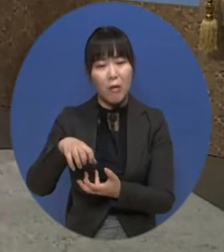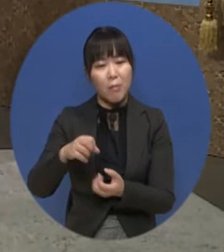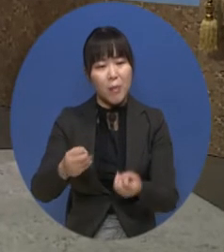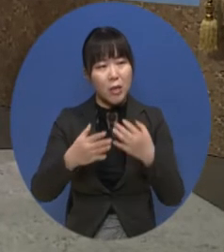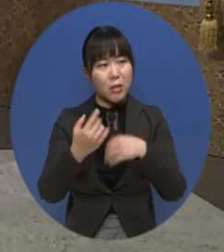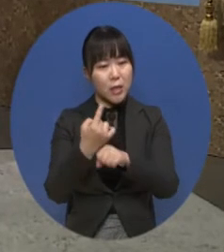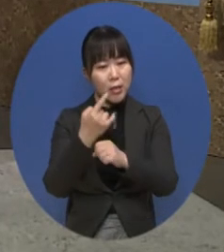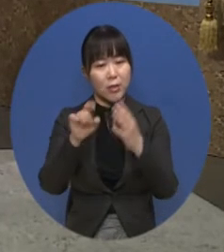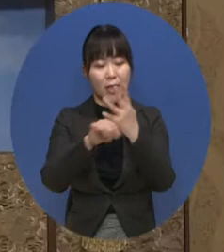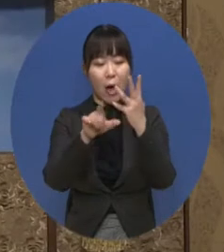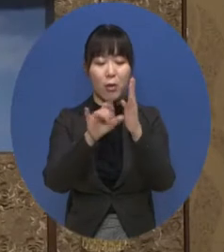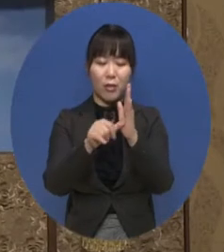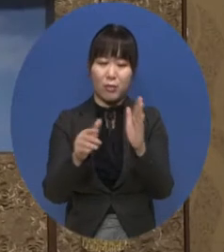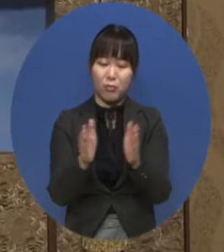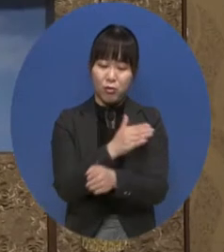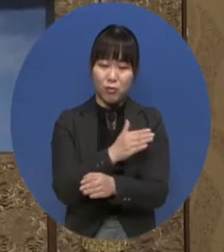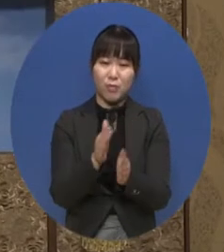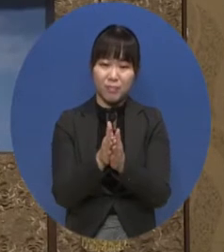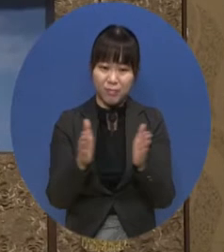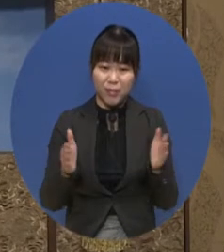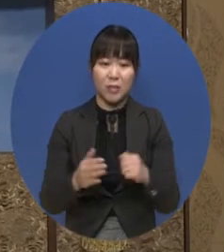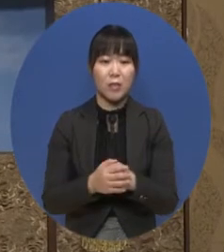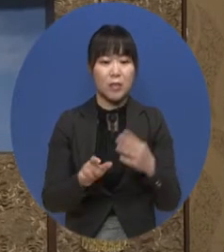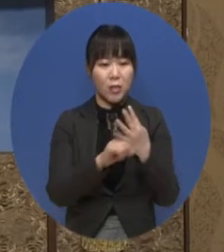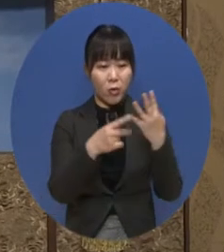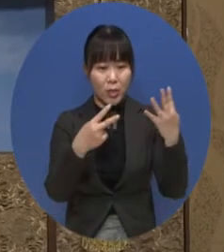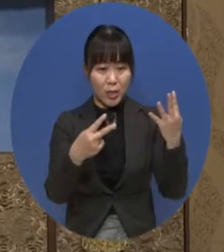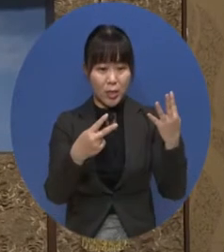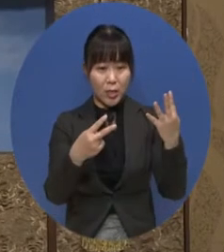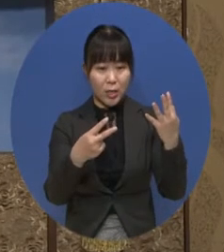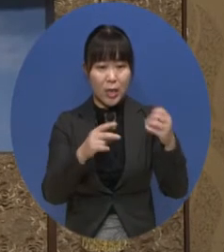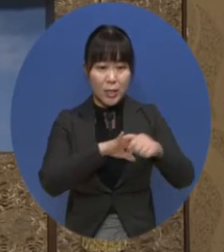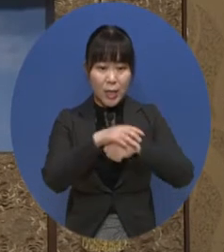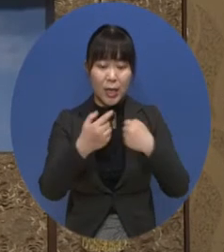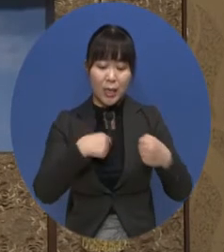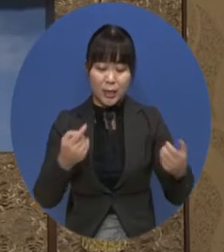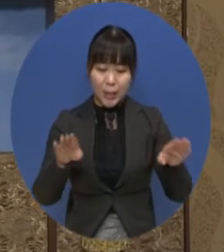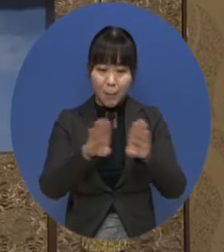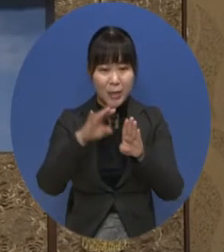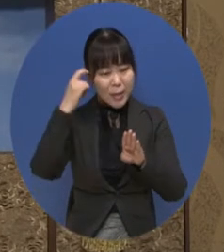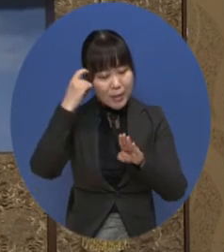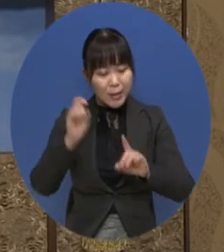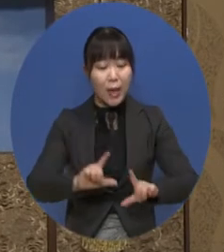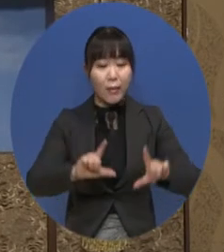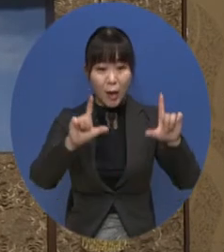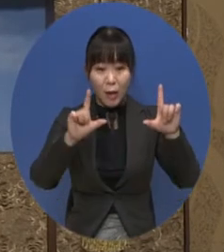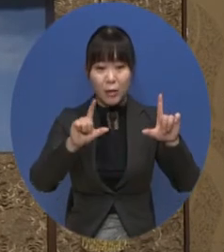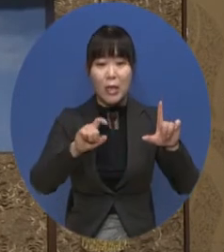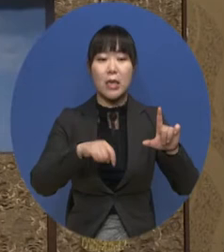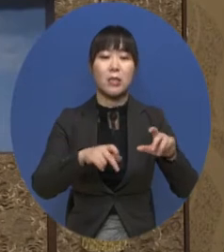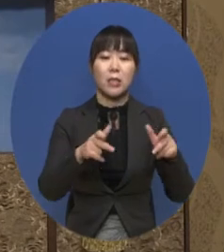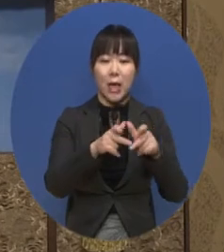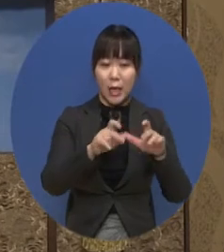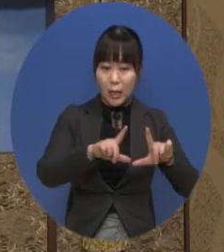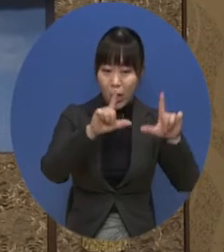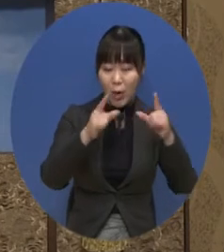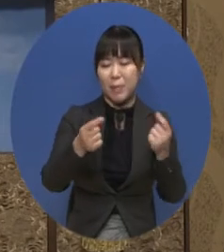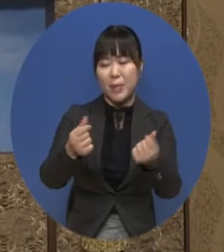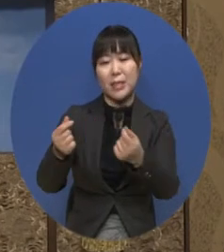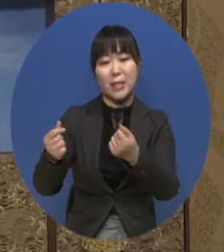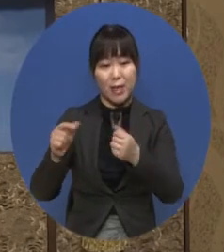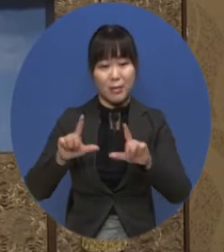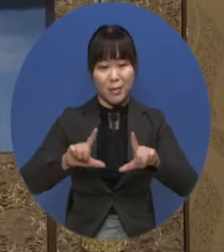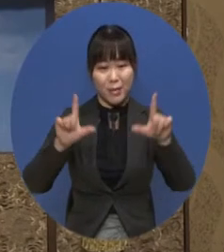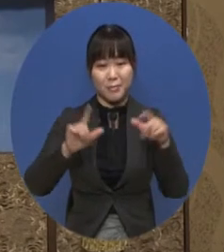작년 4월에 시작을 했어요. 4월 2일이 이제 세계 자폐증 인식의 날이라고 예. 장애인의 날과 유사한 이제